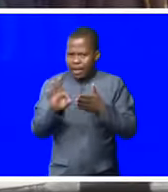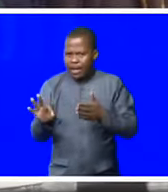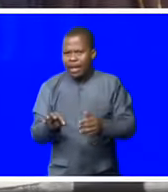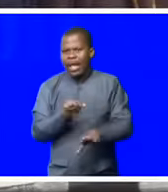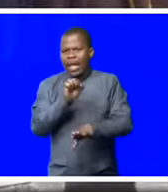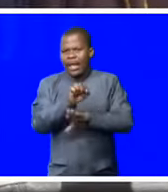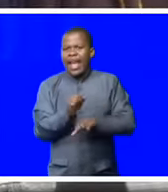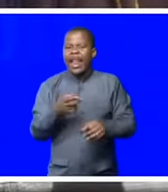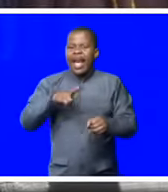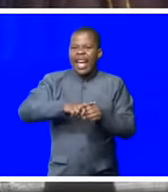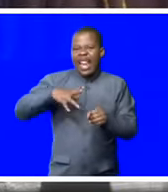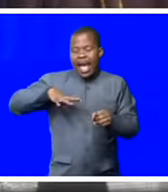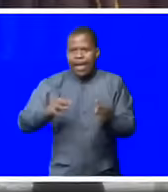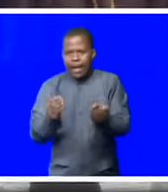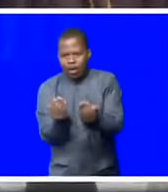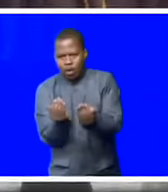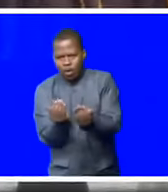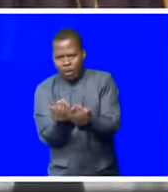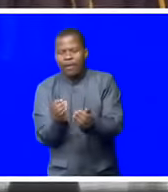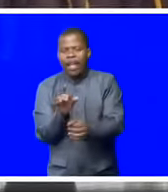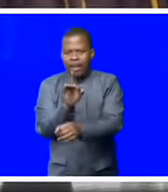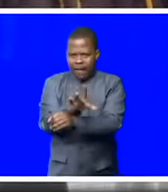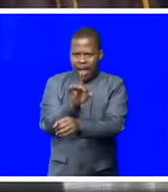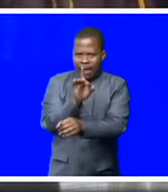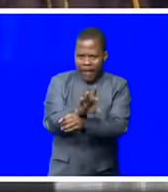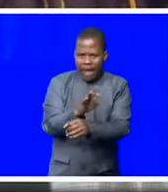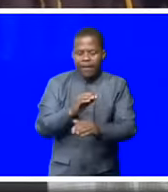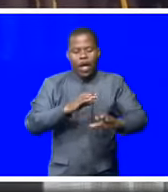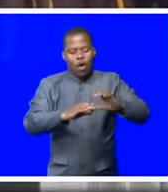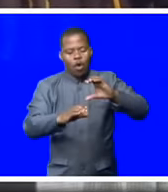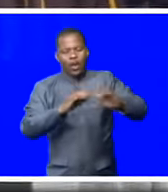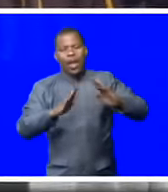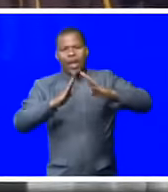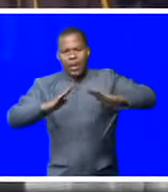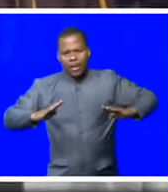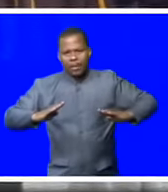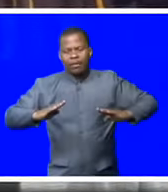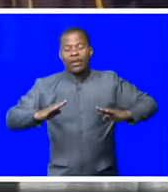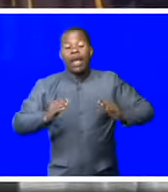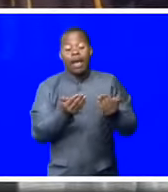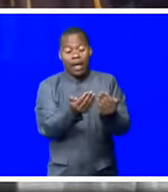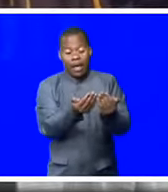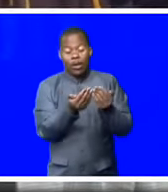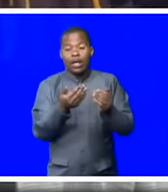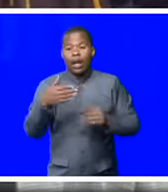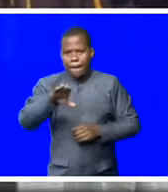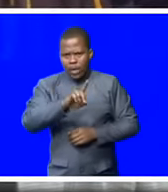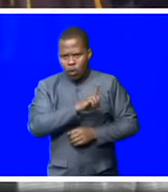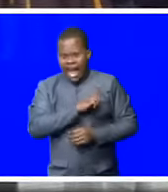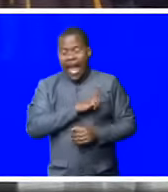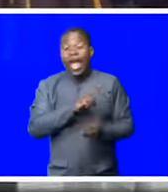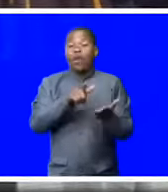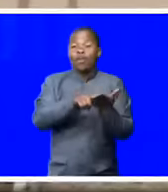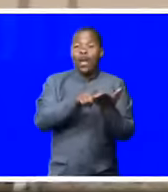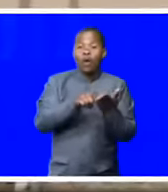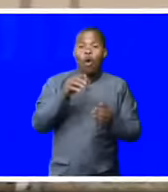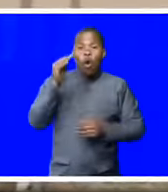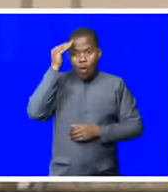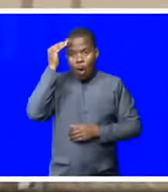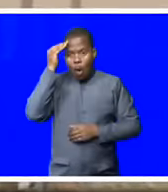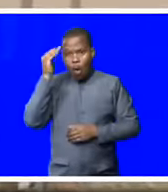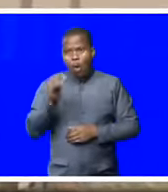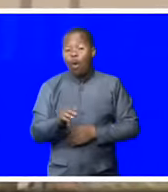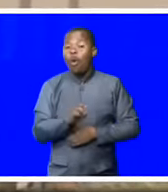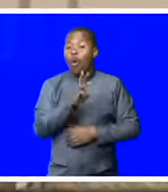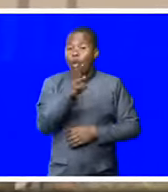asitati sibancuthisile ukuthi abathenze e Ministry of Education bayati le circular kungiyona iguider le operation